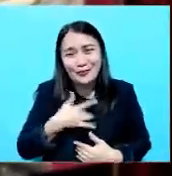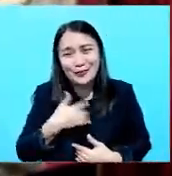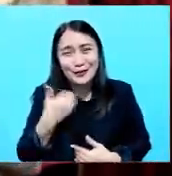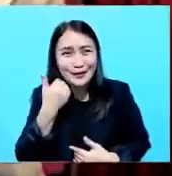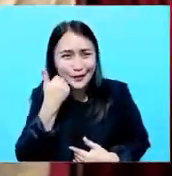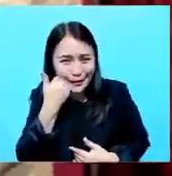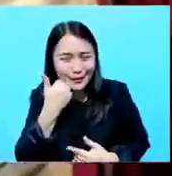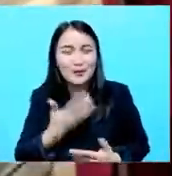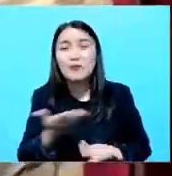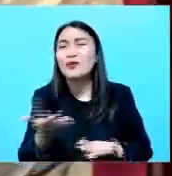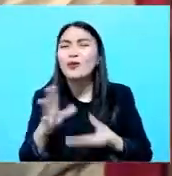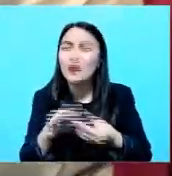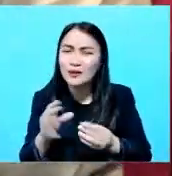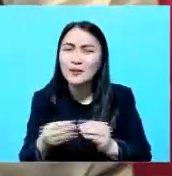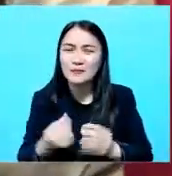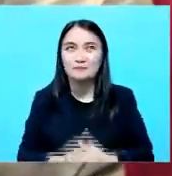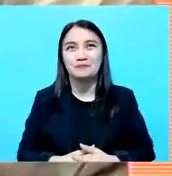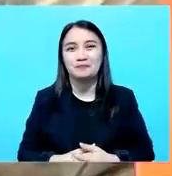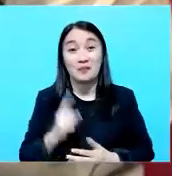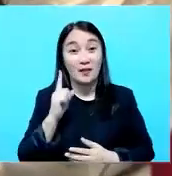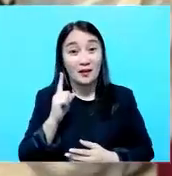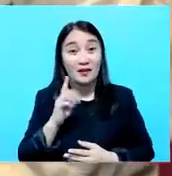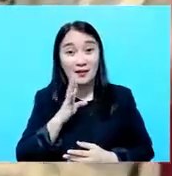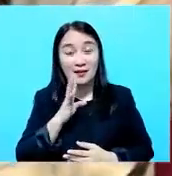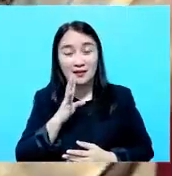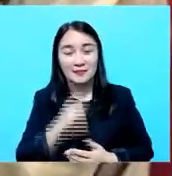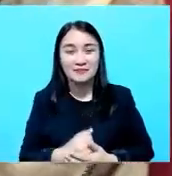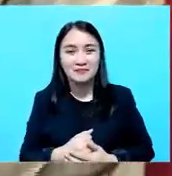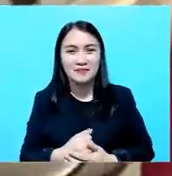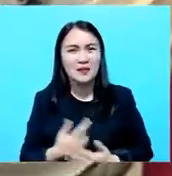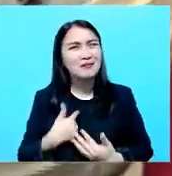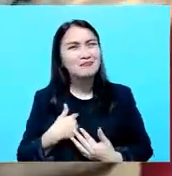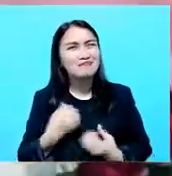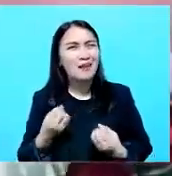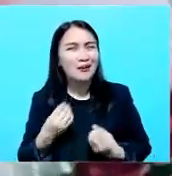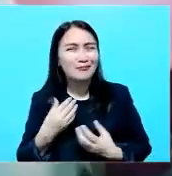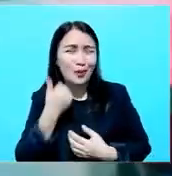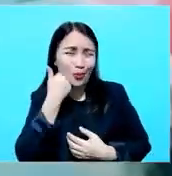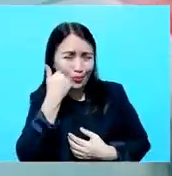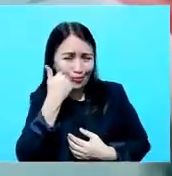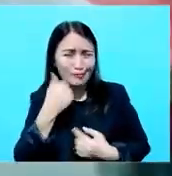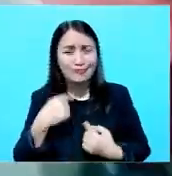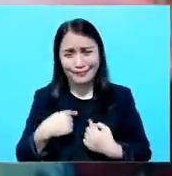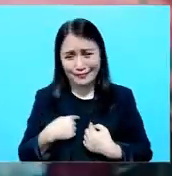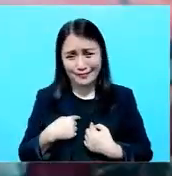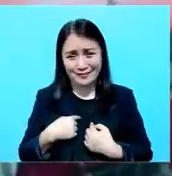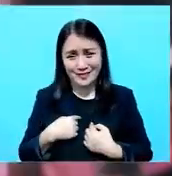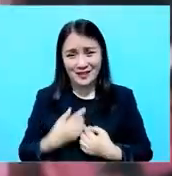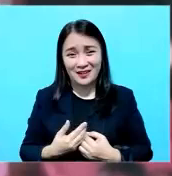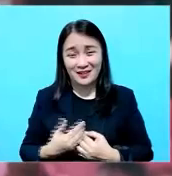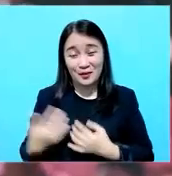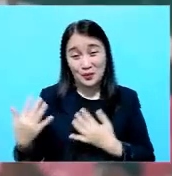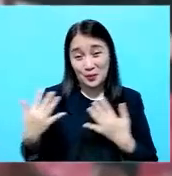Ikwento lang natin. Ang dami kong inhibitions as an actor kasi nga nahihiya ako, mahihiyain talaga actor. Ako. Yung debut scene namin, my God, hindi